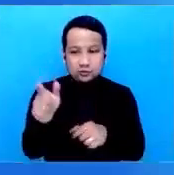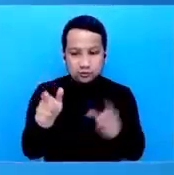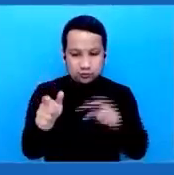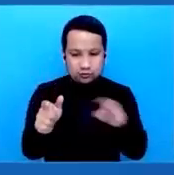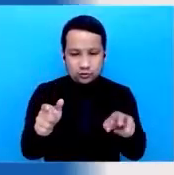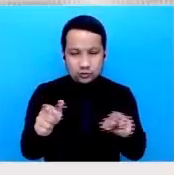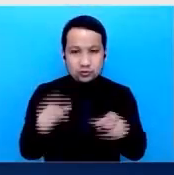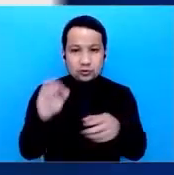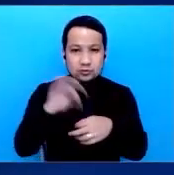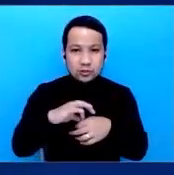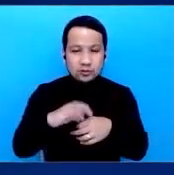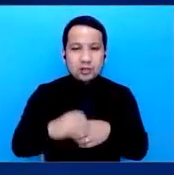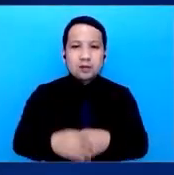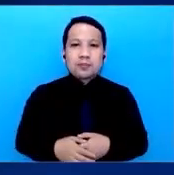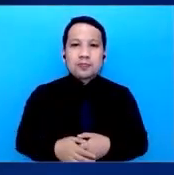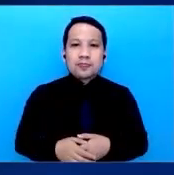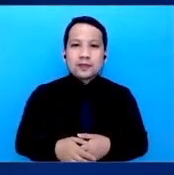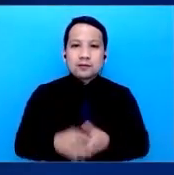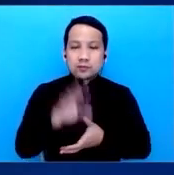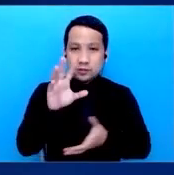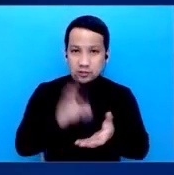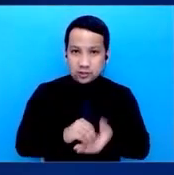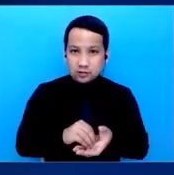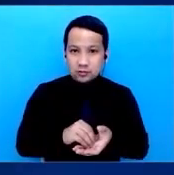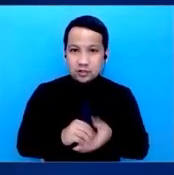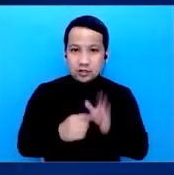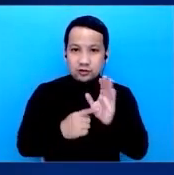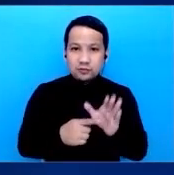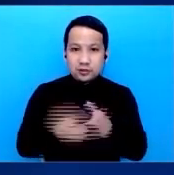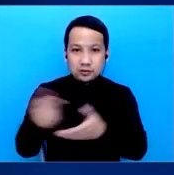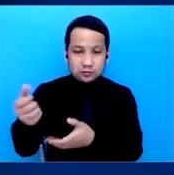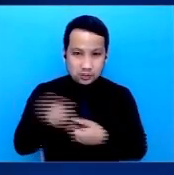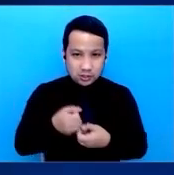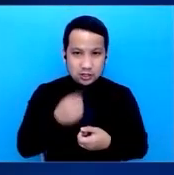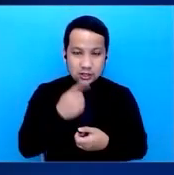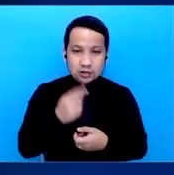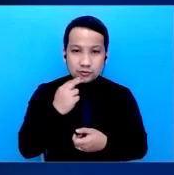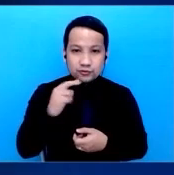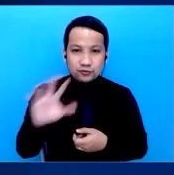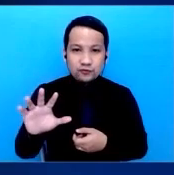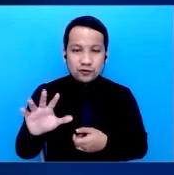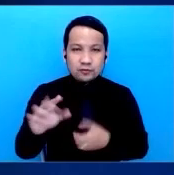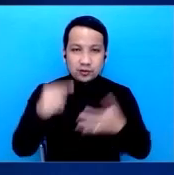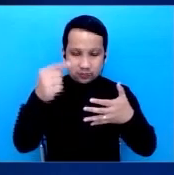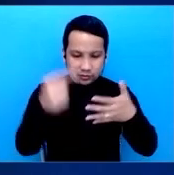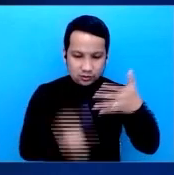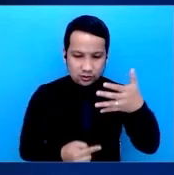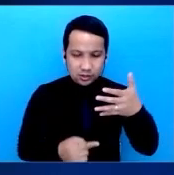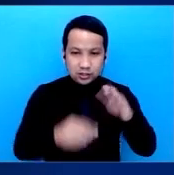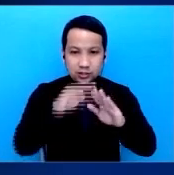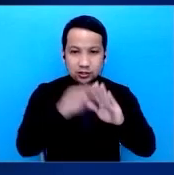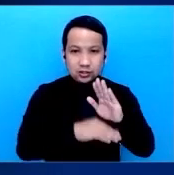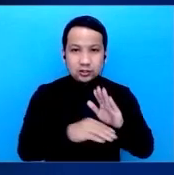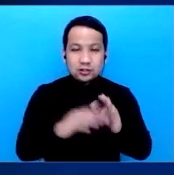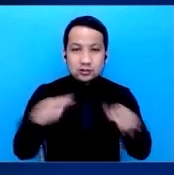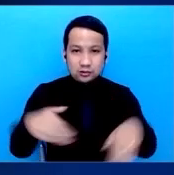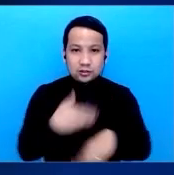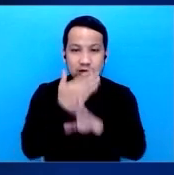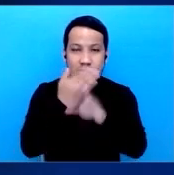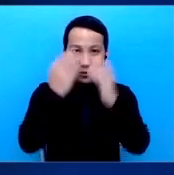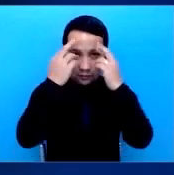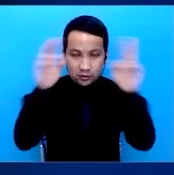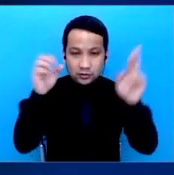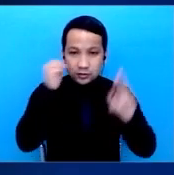elections. Sa kopya ng wedding invitation na nakuha ng News 5, nasa listahan ng mga ninang si Davao City Mayor Sara